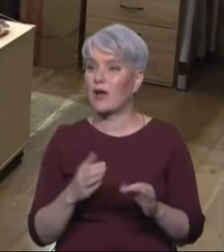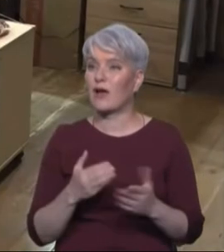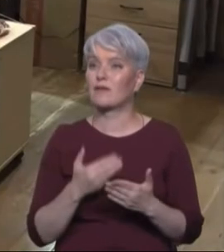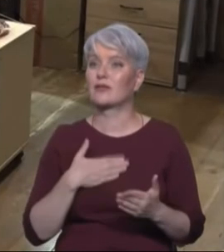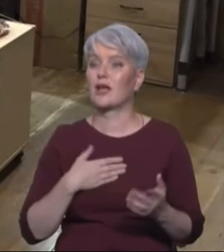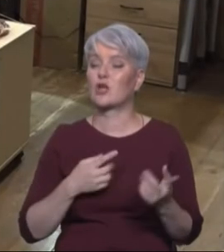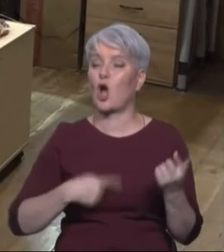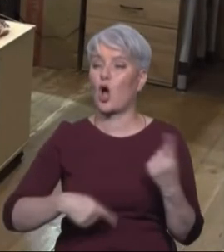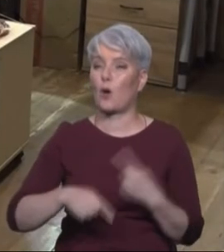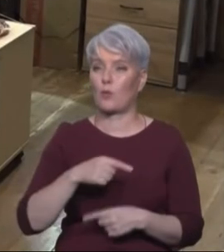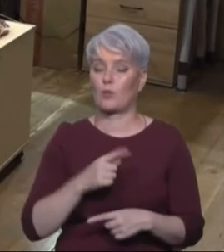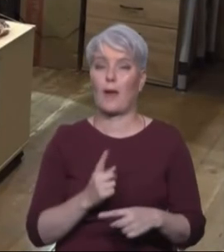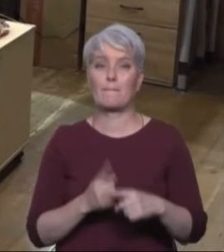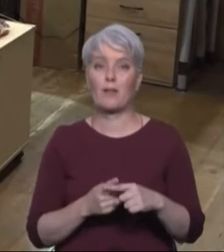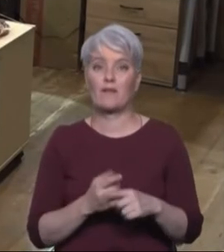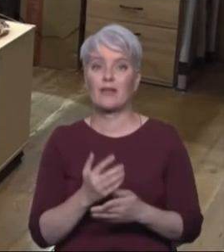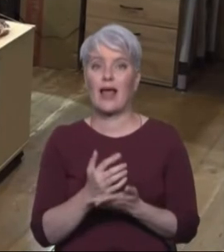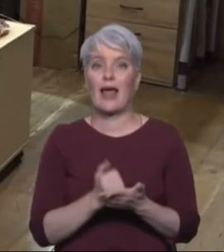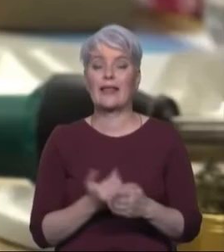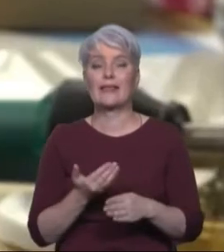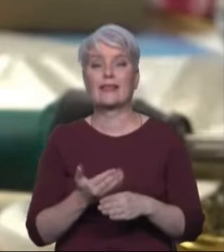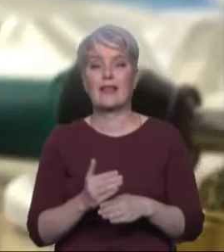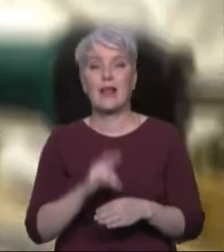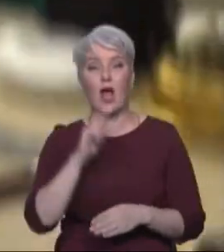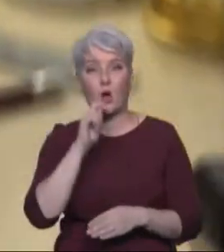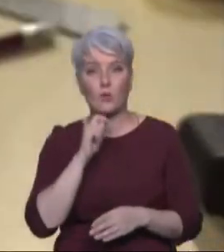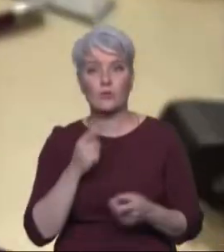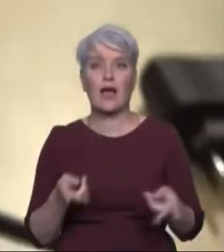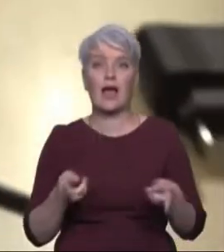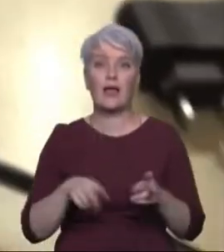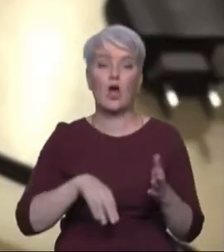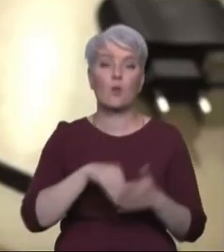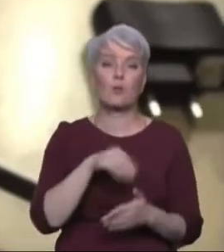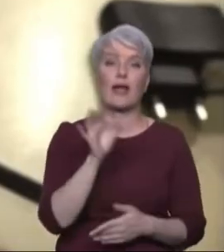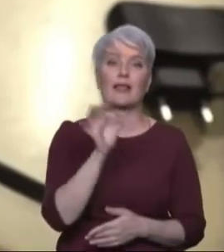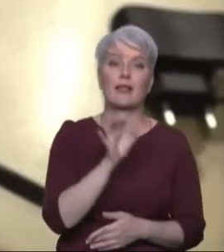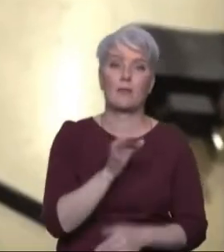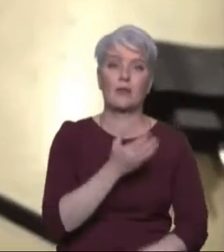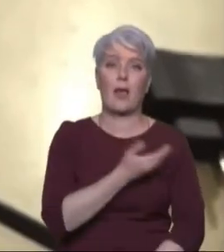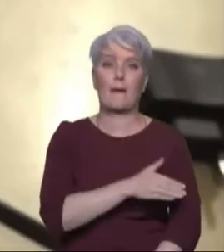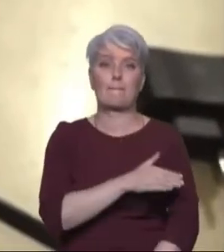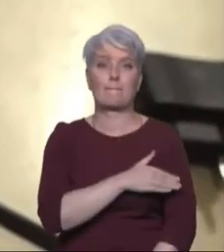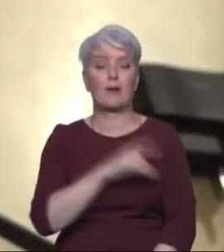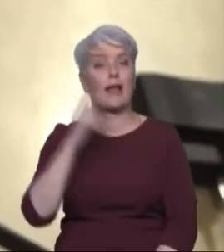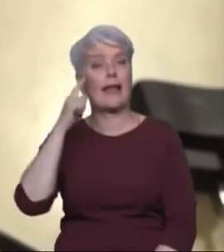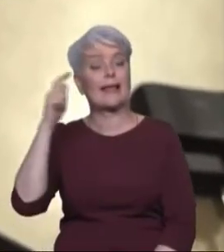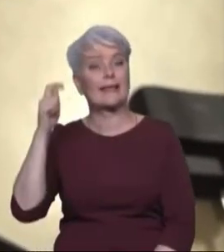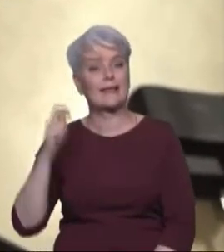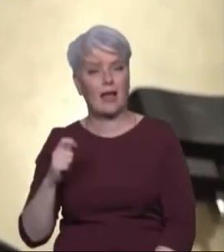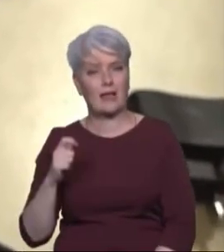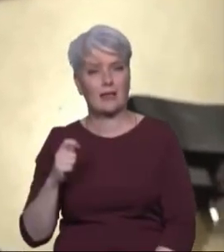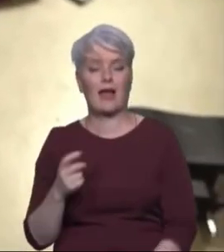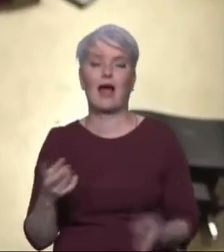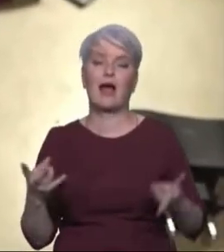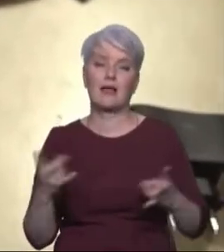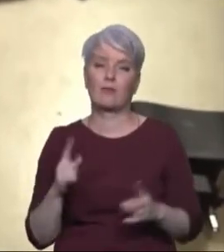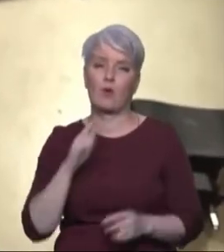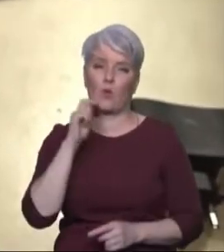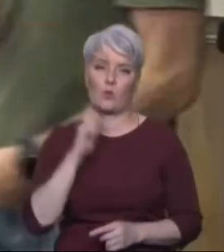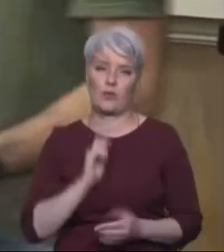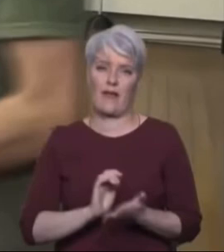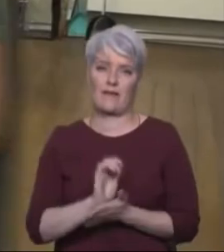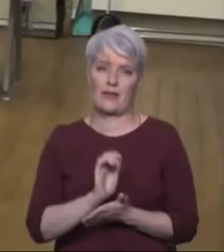обороту більше половини де талей решту докуповують у Німеччині Польщі Китаї Дмитро каже треба щоб в Україні